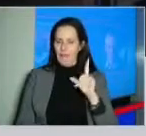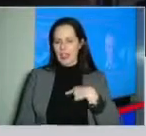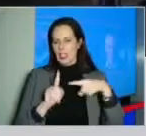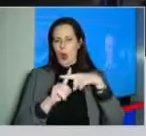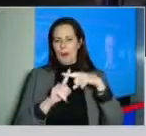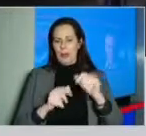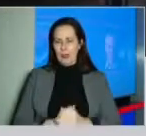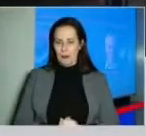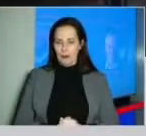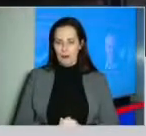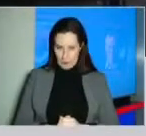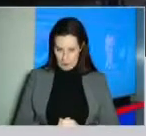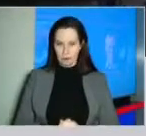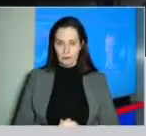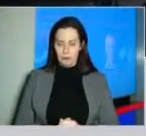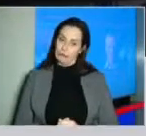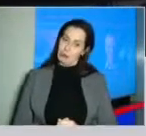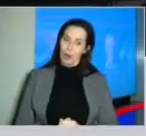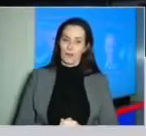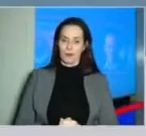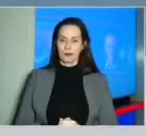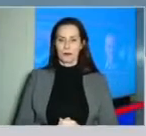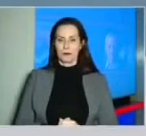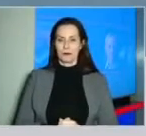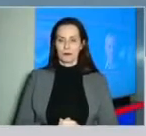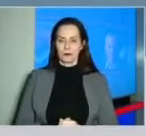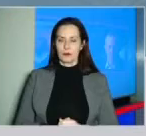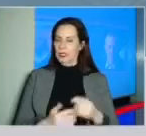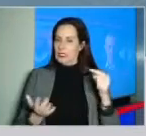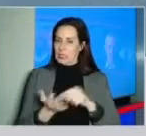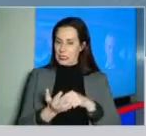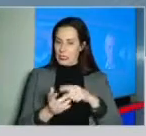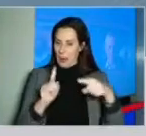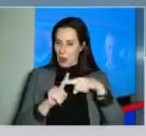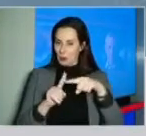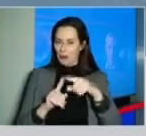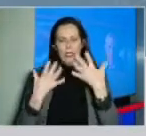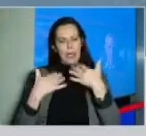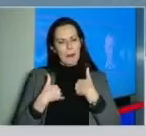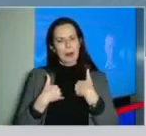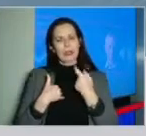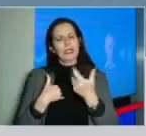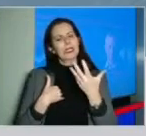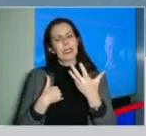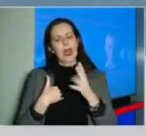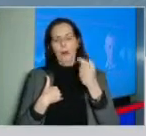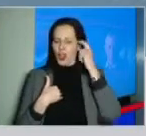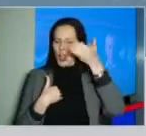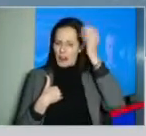אופטימי. אופטימי? אופטימי, כן. טוב. נילי, סיבה לאופטימיות. תכניסי אותנו, את יודעת מה? קצת לראש של